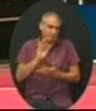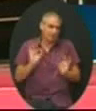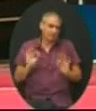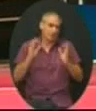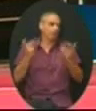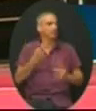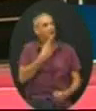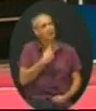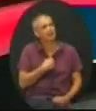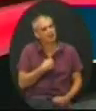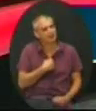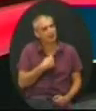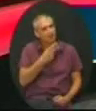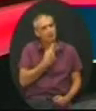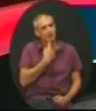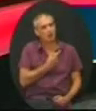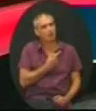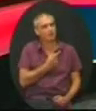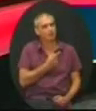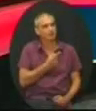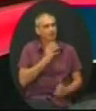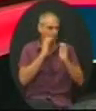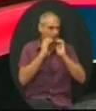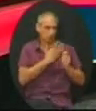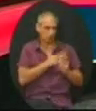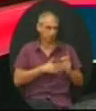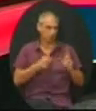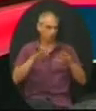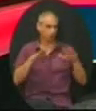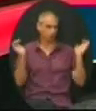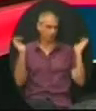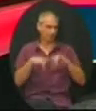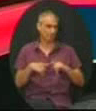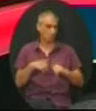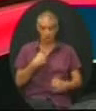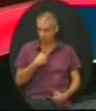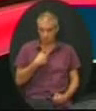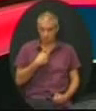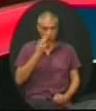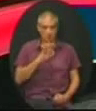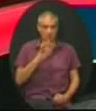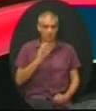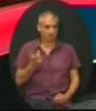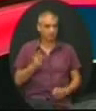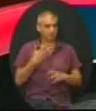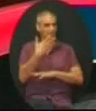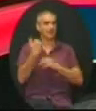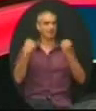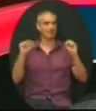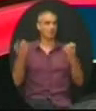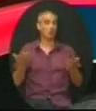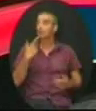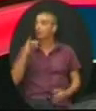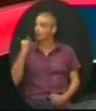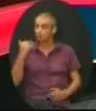הכל. תגיד לי, אתה אומר שהתקשורת רוצה להפיל את ראש הממשלה נתניהו. אנחנו עדיין במשטר דמוקרטי. כן, כן.